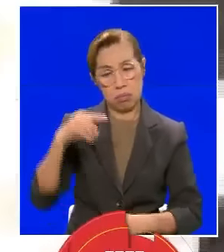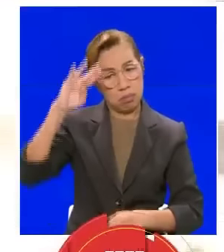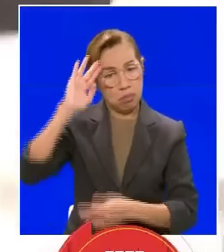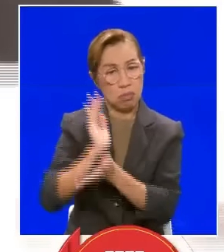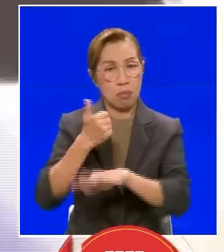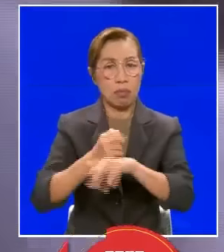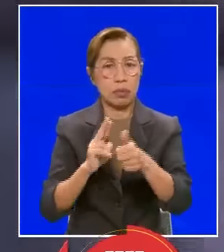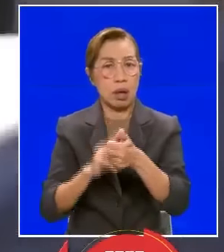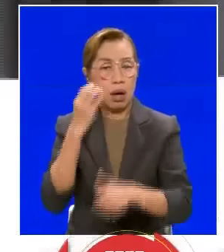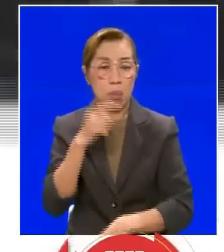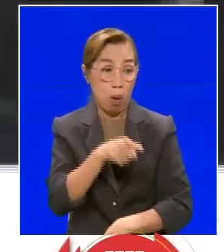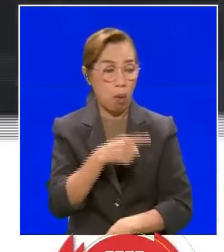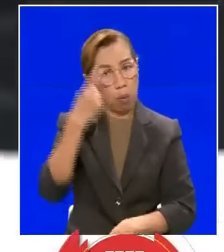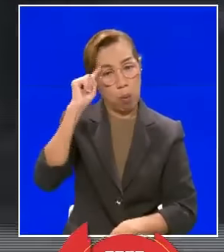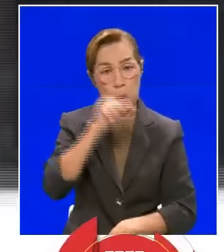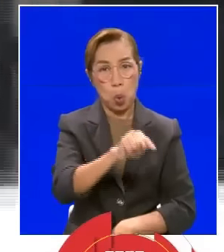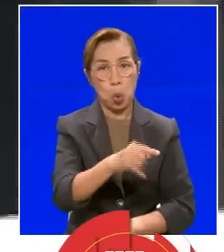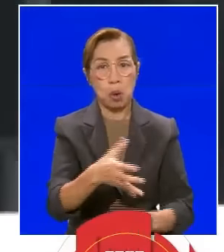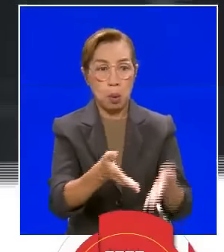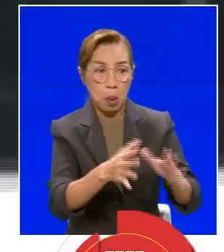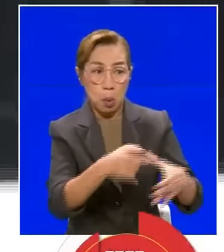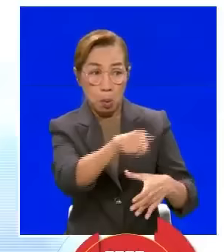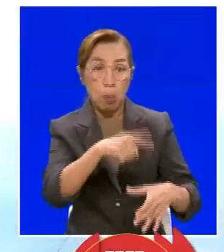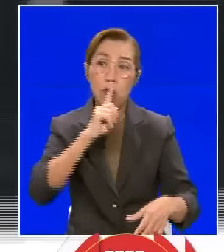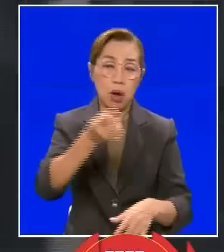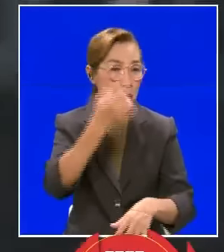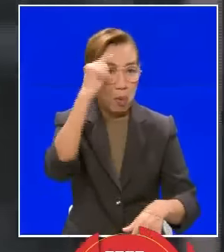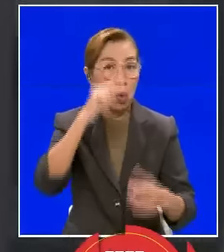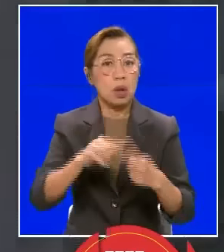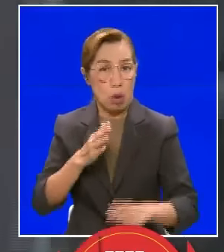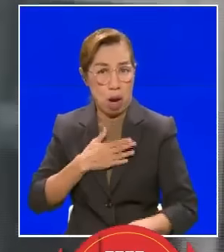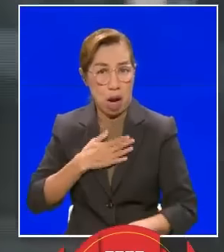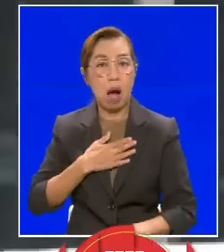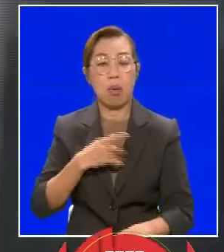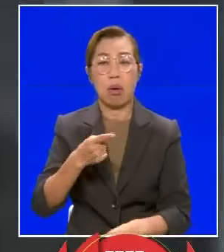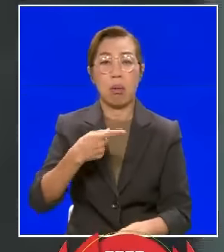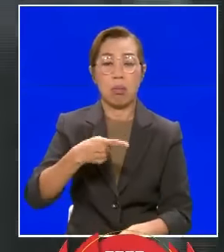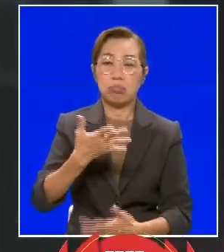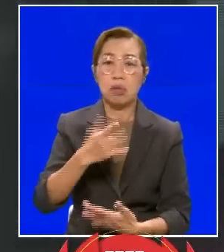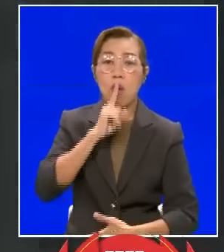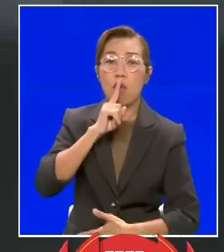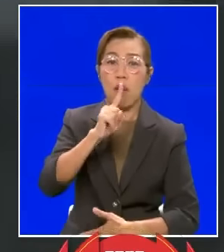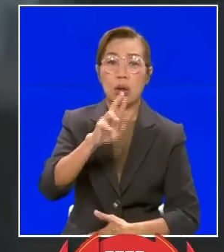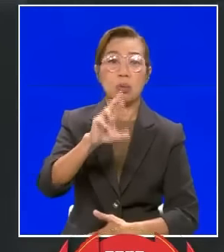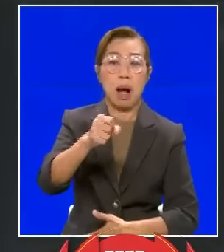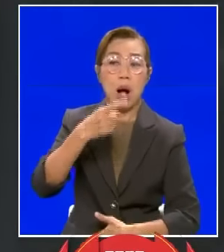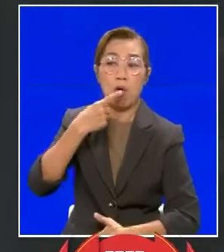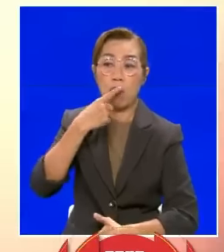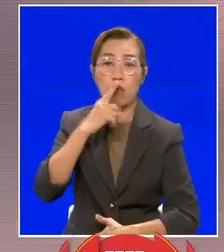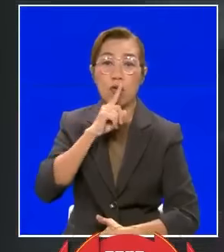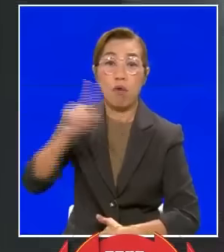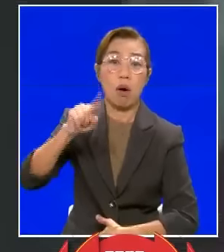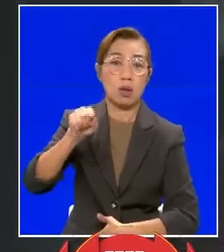ช.อันนี้มันคนละส่วนกันแล้วก็เป็นคนละเรื่องด้วยนะกับการที่บิ๊กโจ๊กจะกลับคืนสู่ตำแหน่งรองผบ.ตร.เพราะว่าไอ้